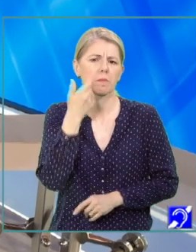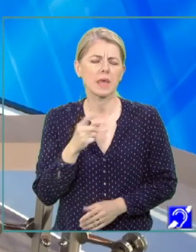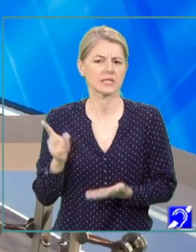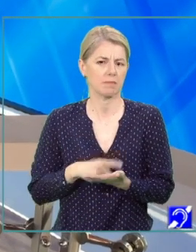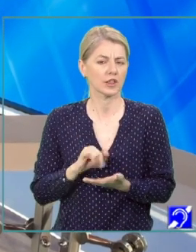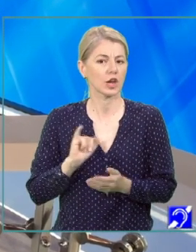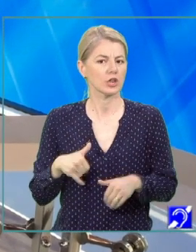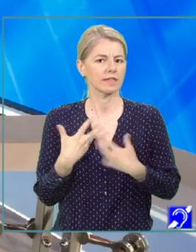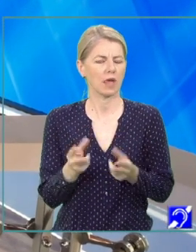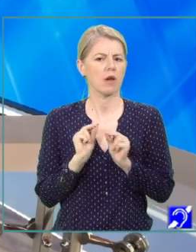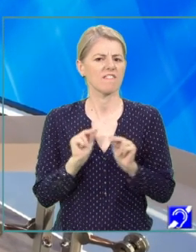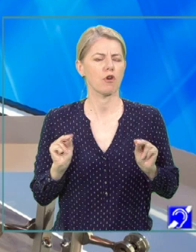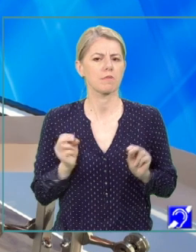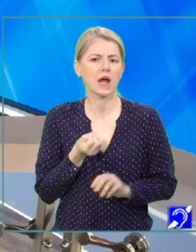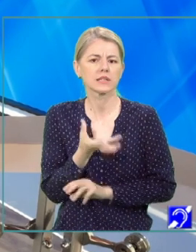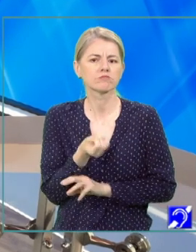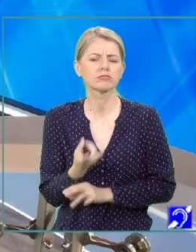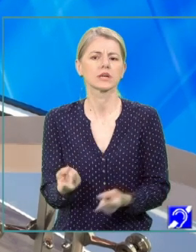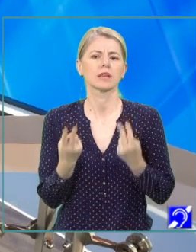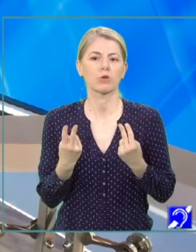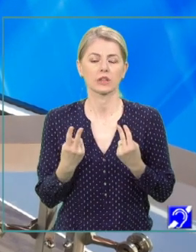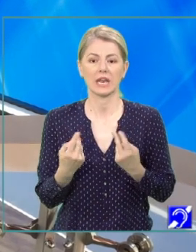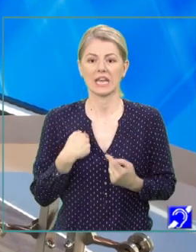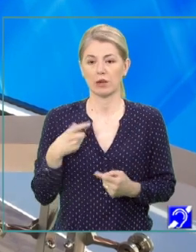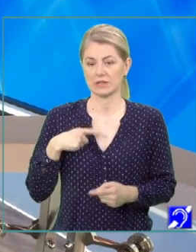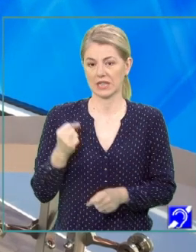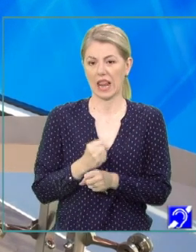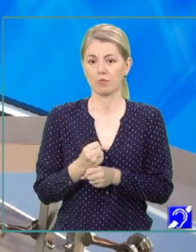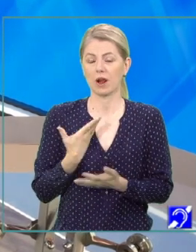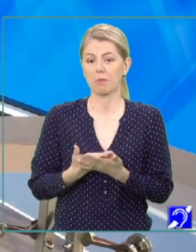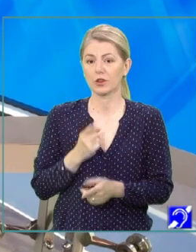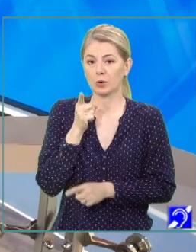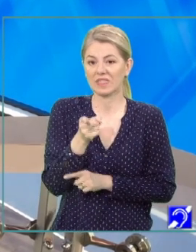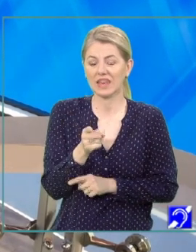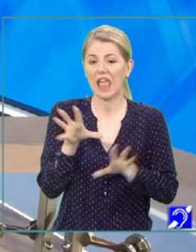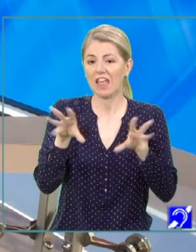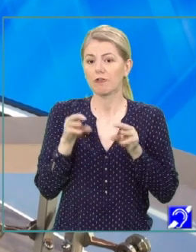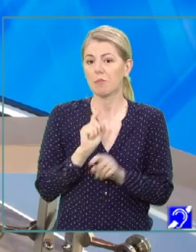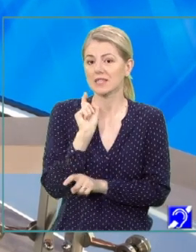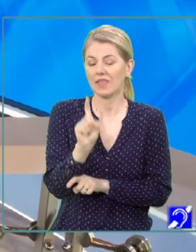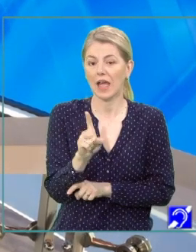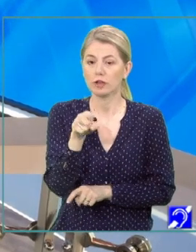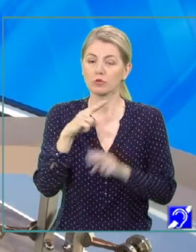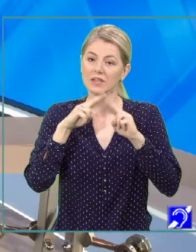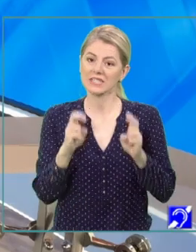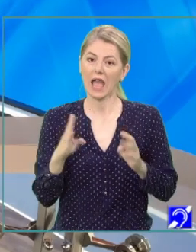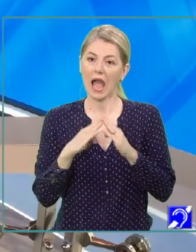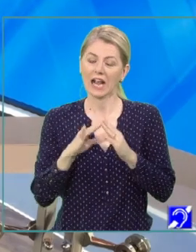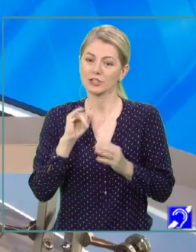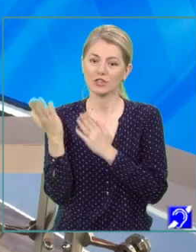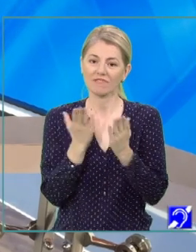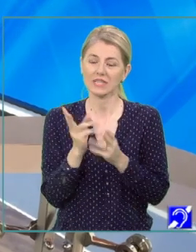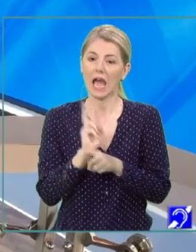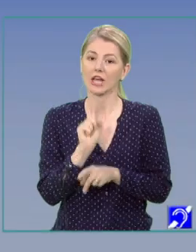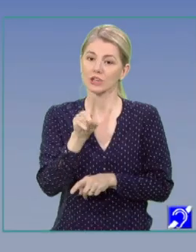predau lecții importante. Eu sunt Loredana și sunt la muncă să te informez. Tu stai acasă și învață. Ai grijă de tine, ai